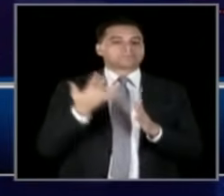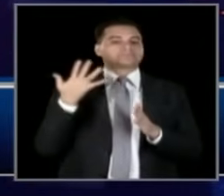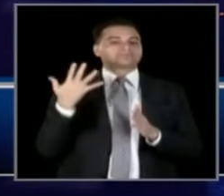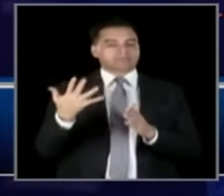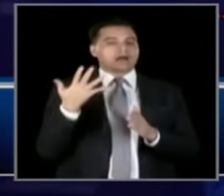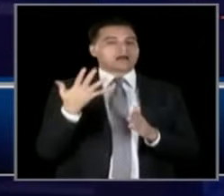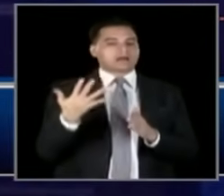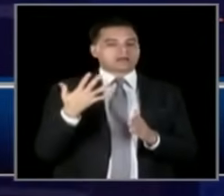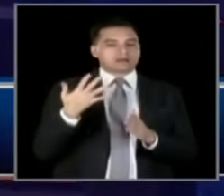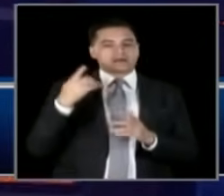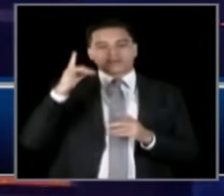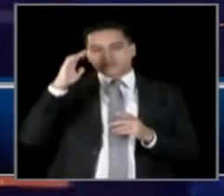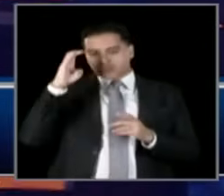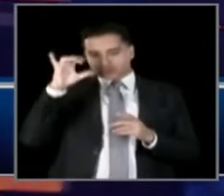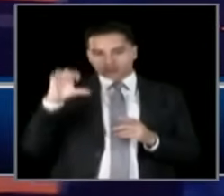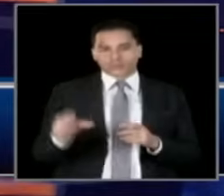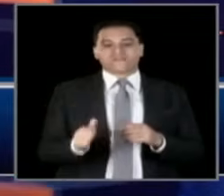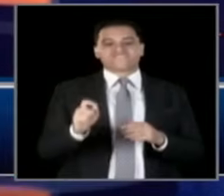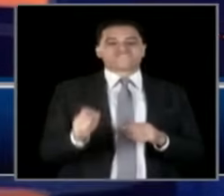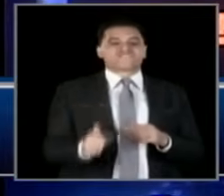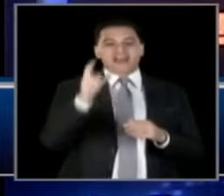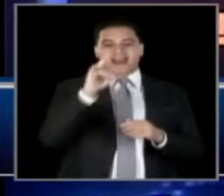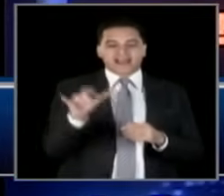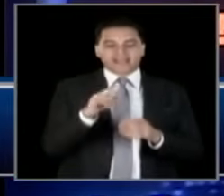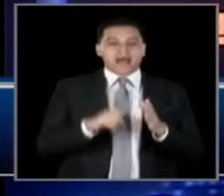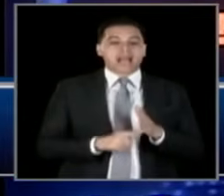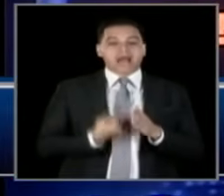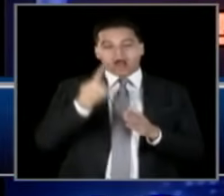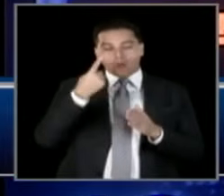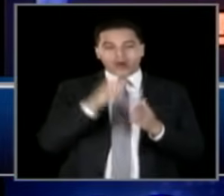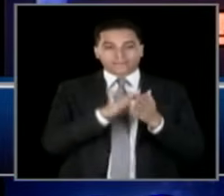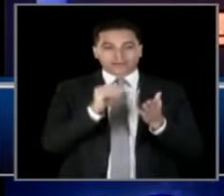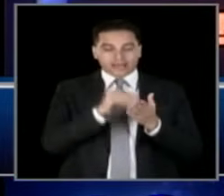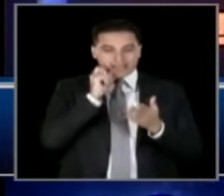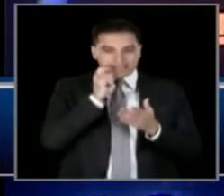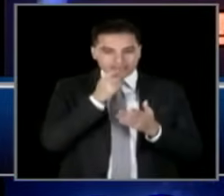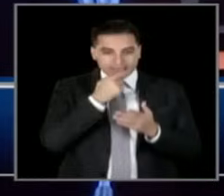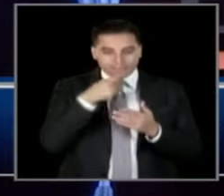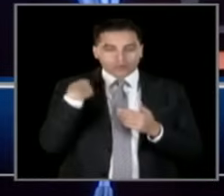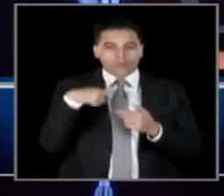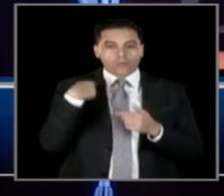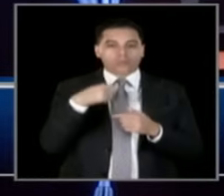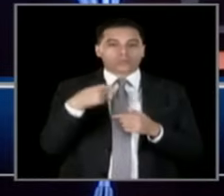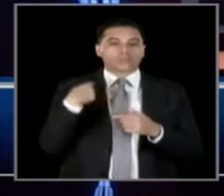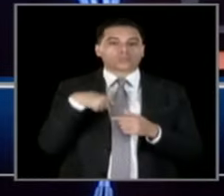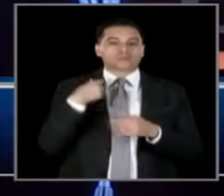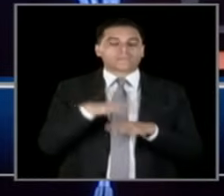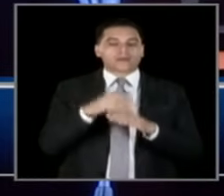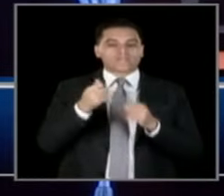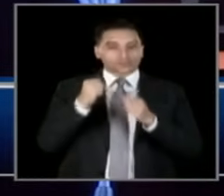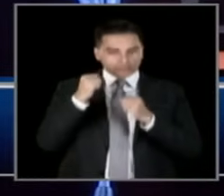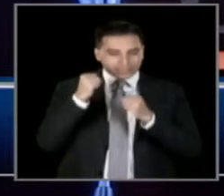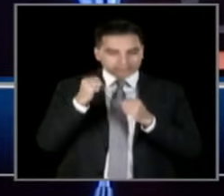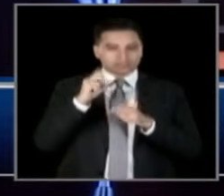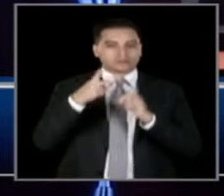جوفاني جوليتي تولى الأول وزارة الخزانة وبعد